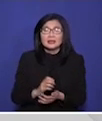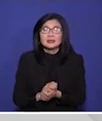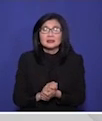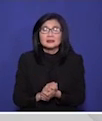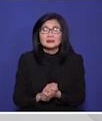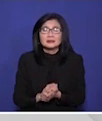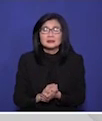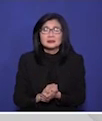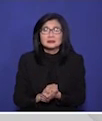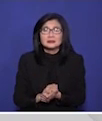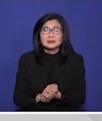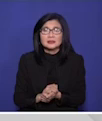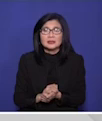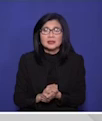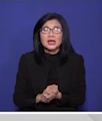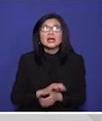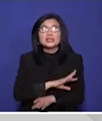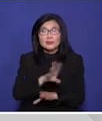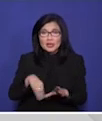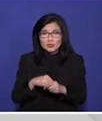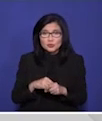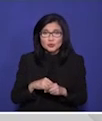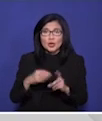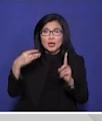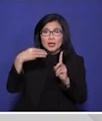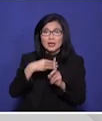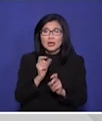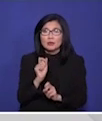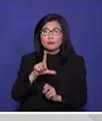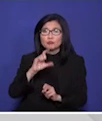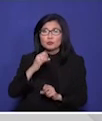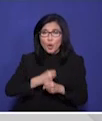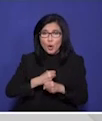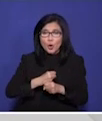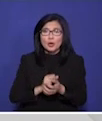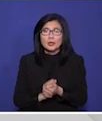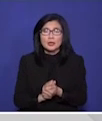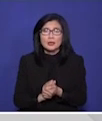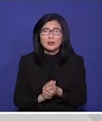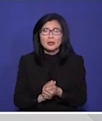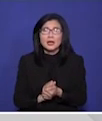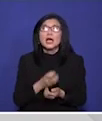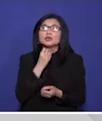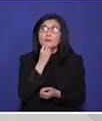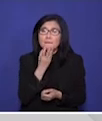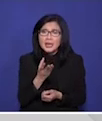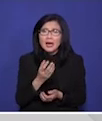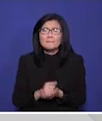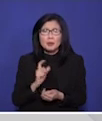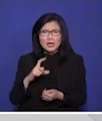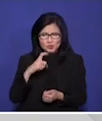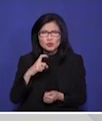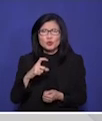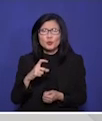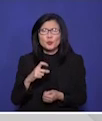eh diut bulok Eh Pak buas mengatakan bahwa cukup kemudian